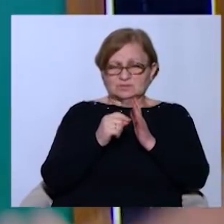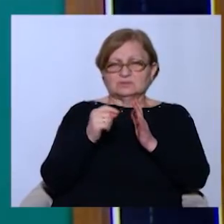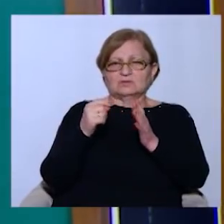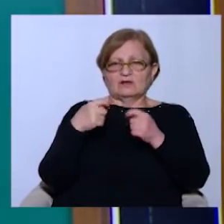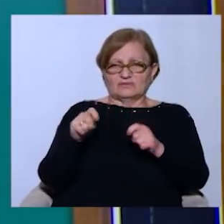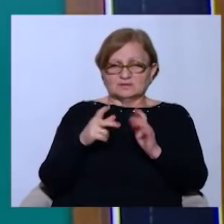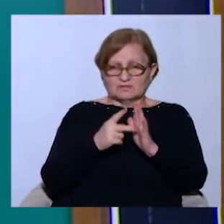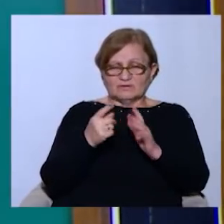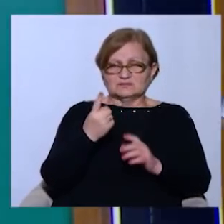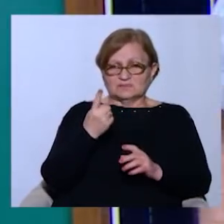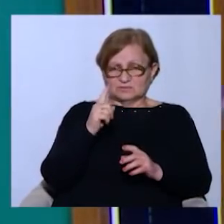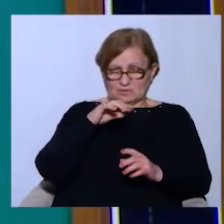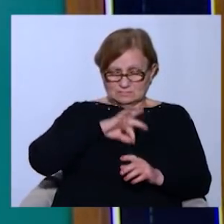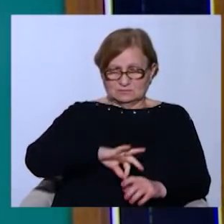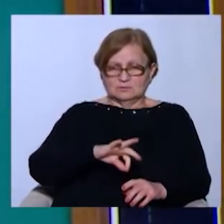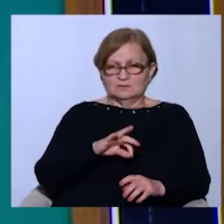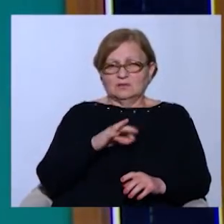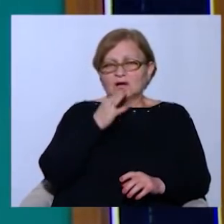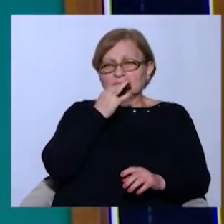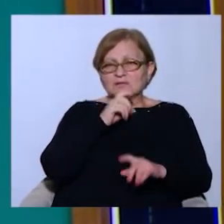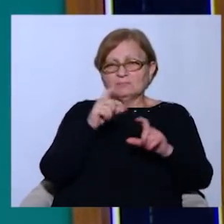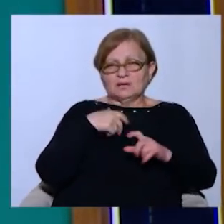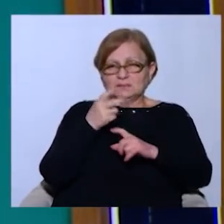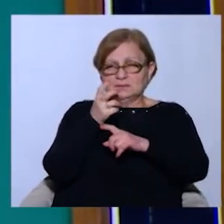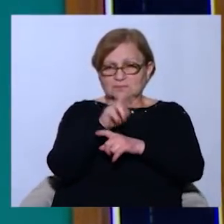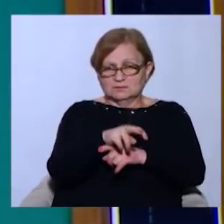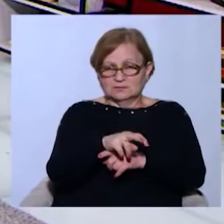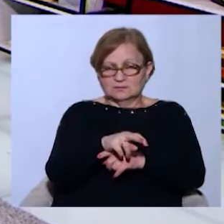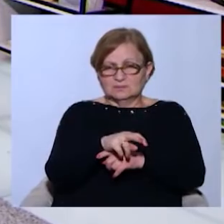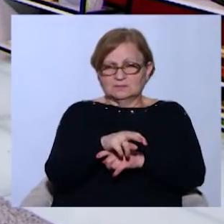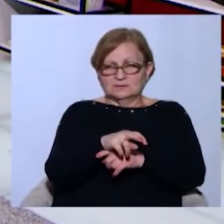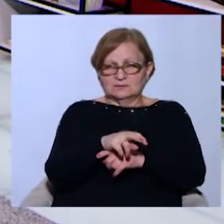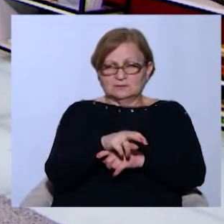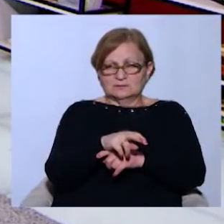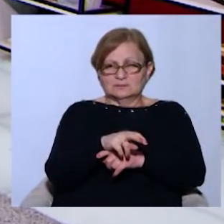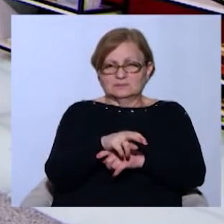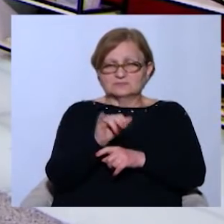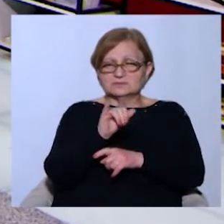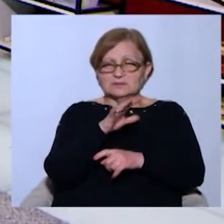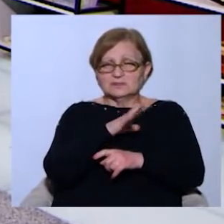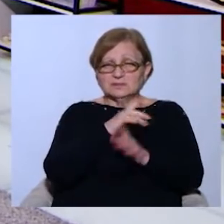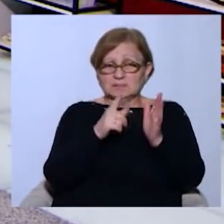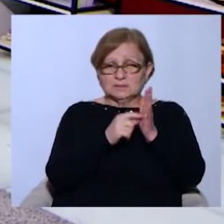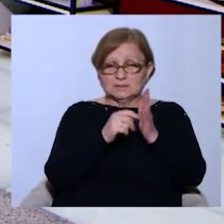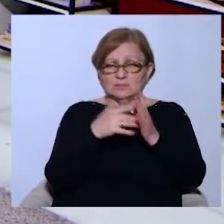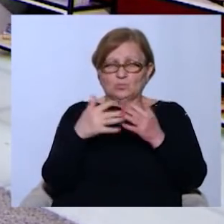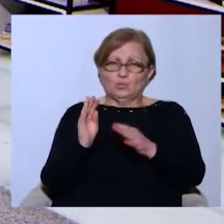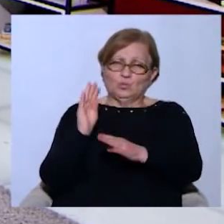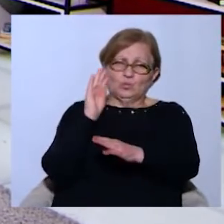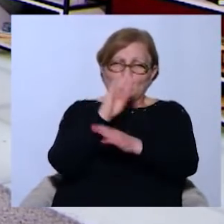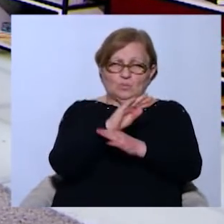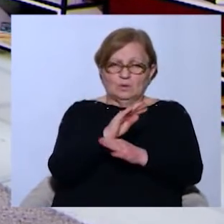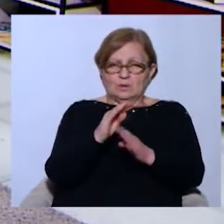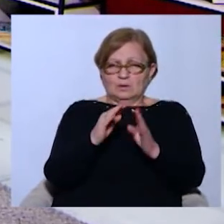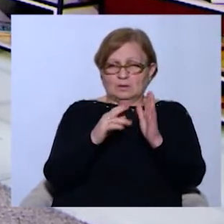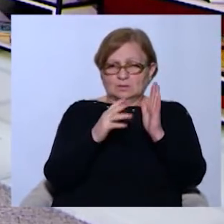ლარი. შემდეგ მივედი მაღაზიაში, რომელიც ღირდა, სადაც ღირდა ქუდი 7 ლარი, 9 ლარად